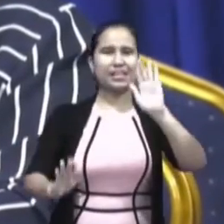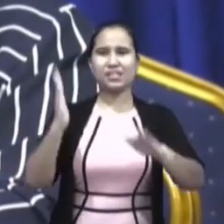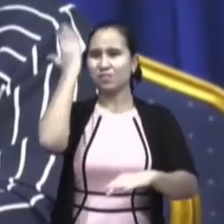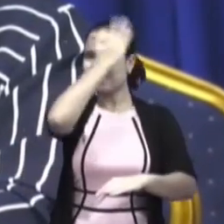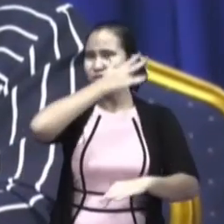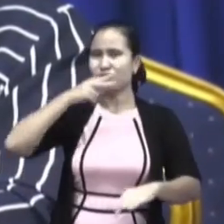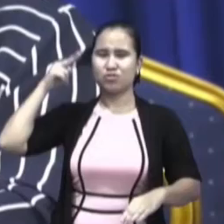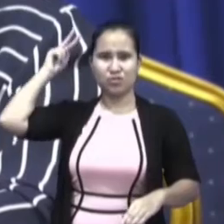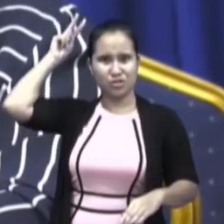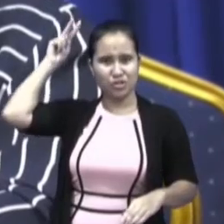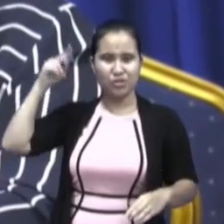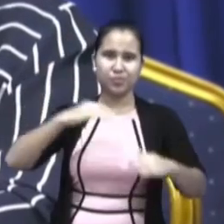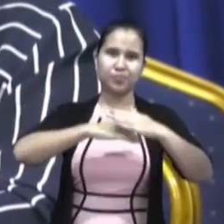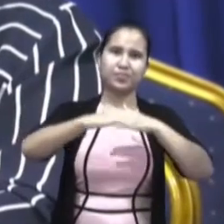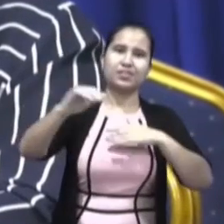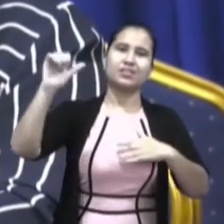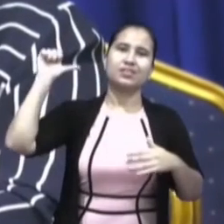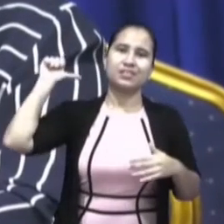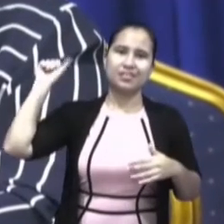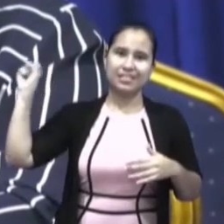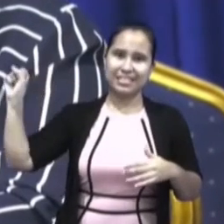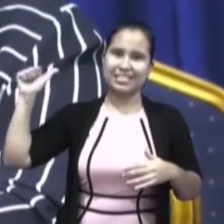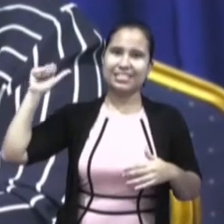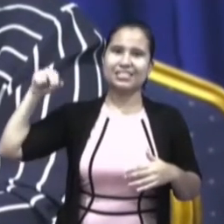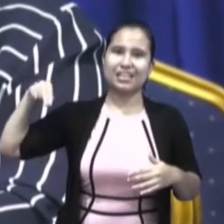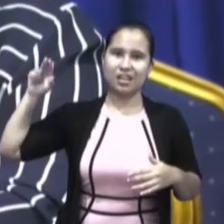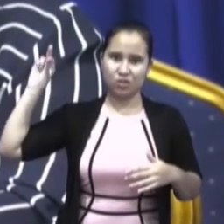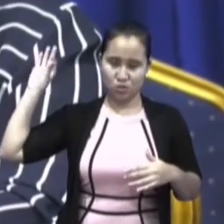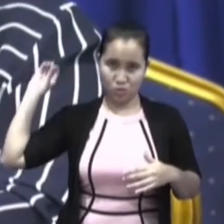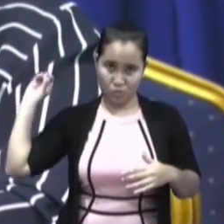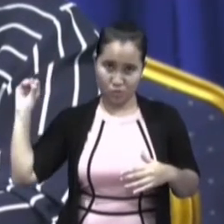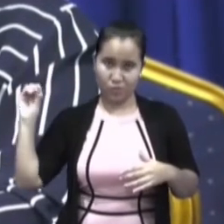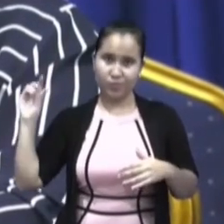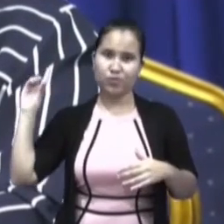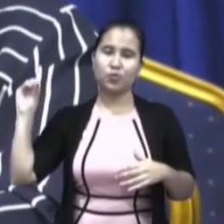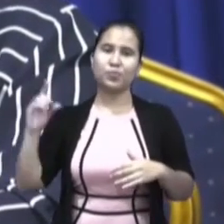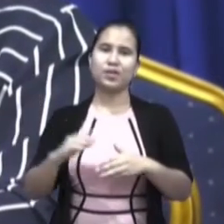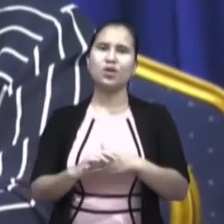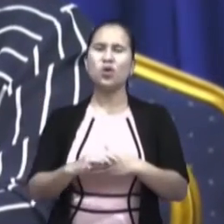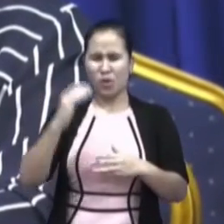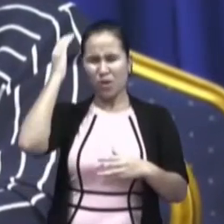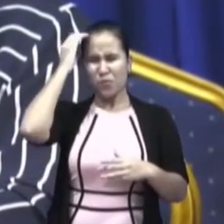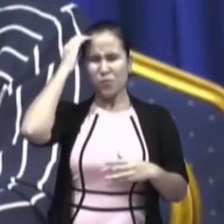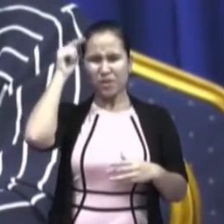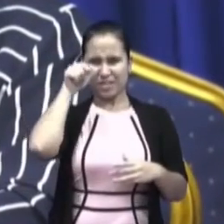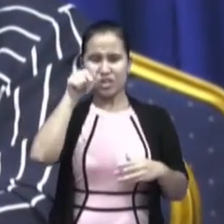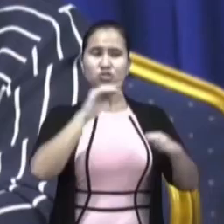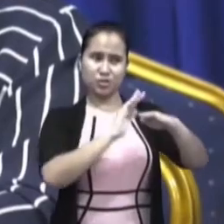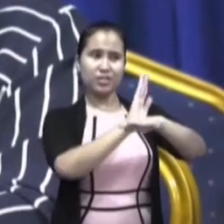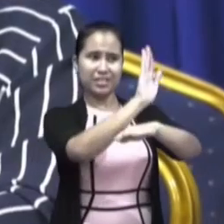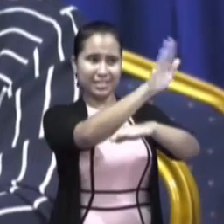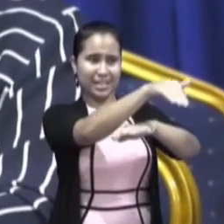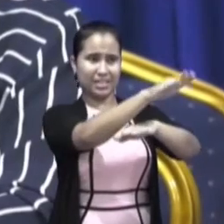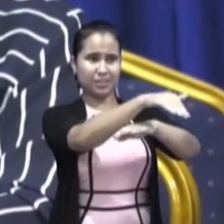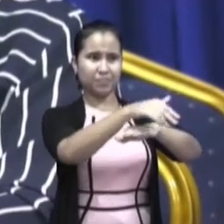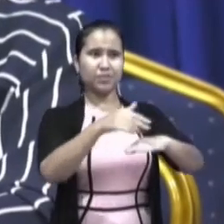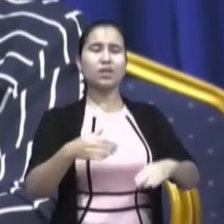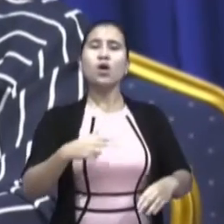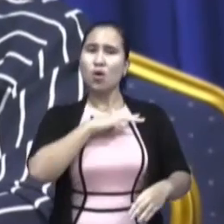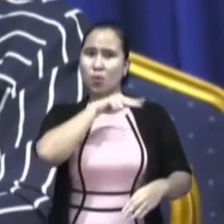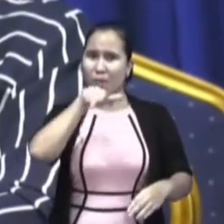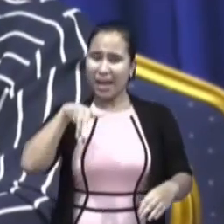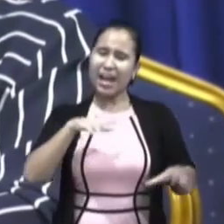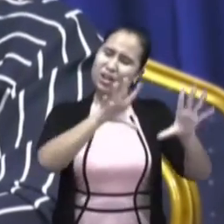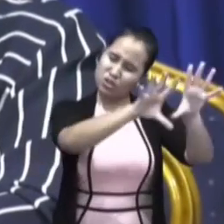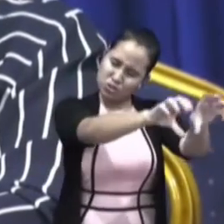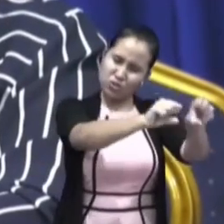Suriname, Santo Domingo. We weten dat jullie er zijn en wij gaan ervoor om u terug te halen. Het kan